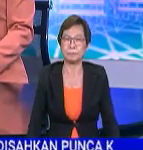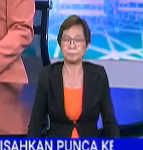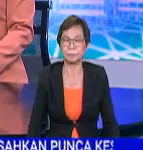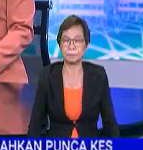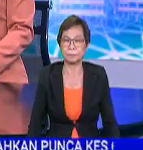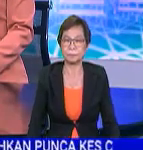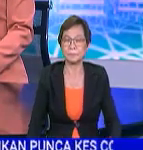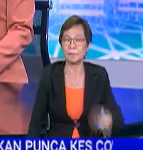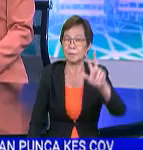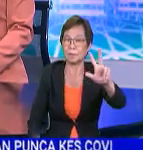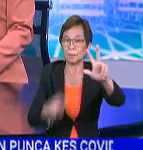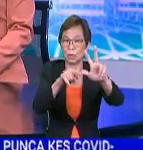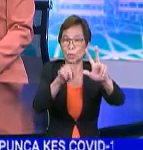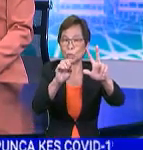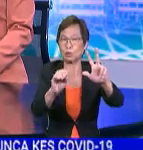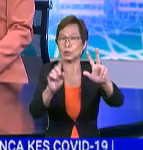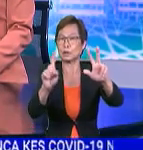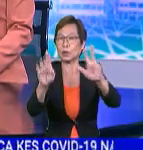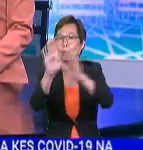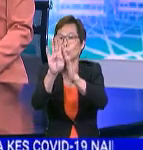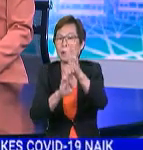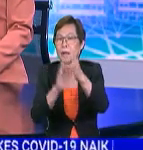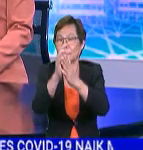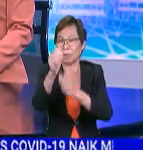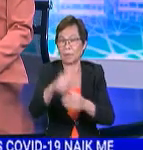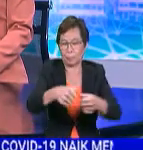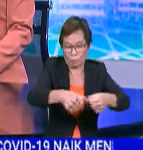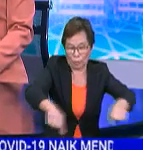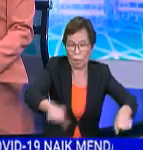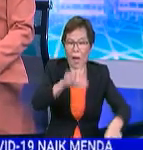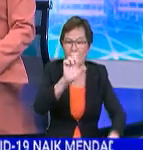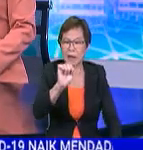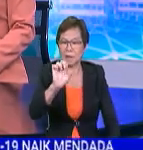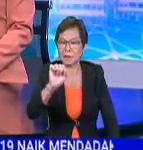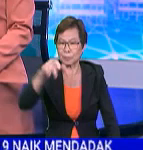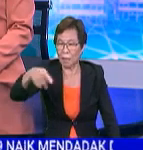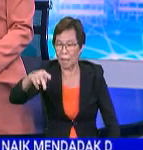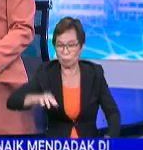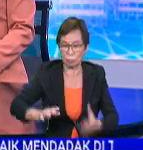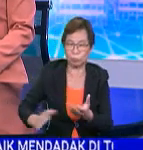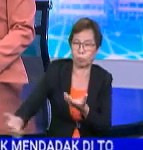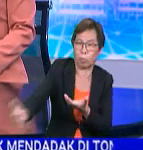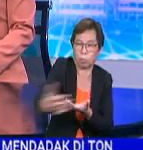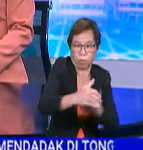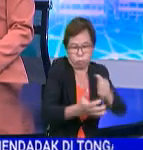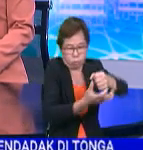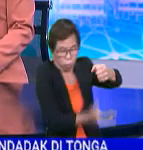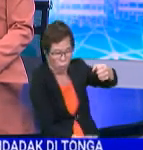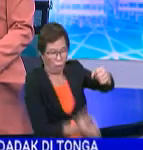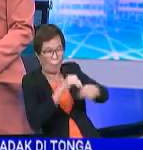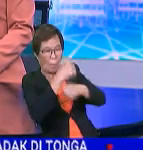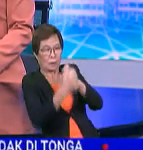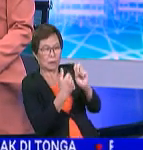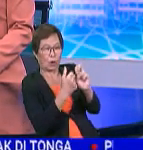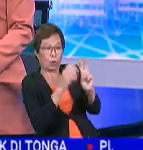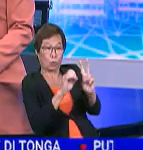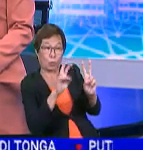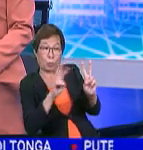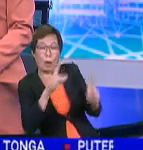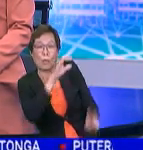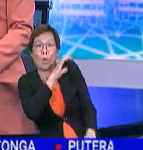Sementara itu, 3.01 bilion ringgit deposit SSPN terkumpul pada tahun 2021. Menurut